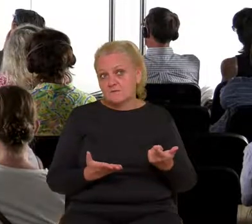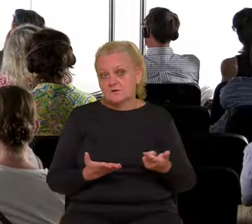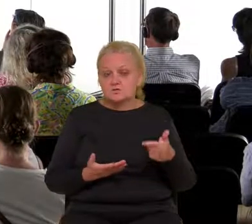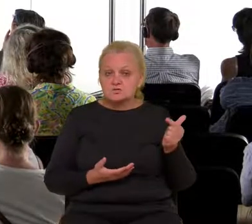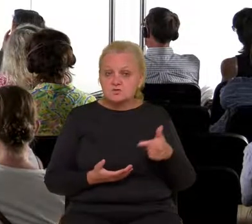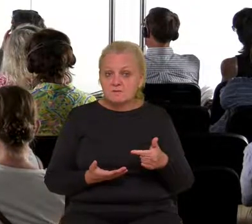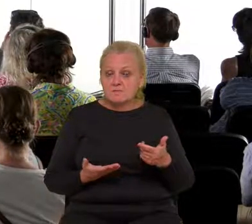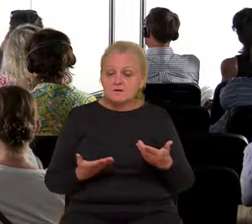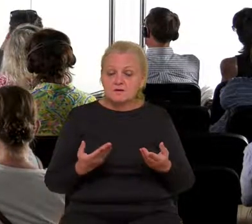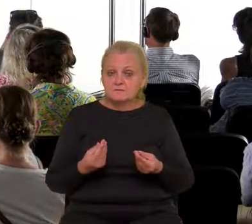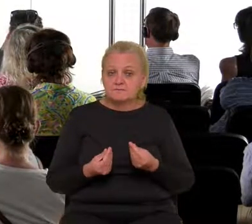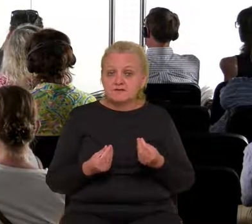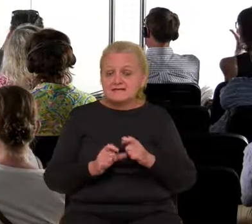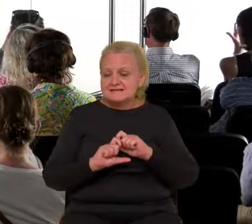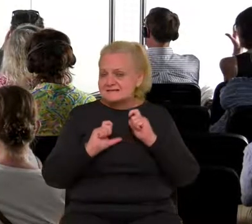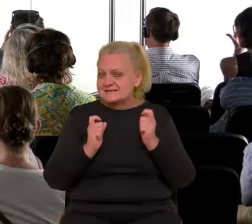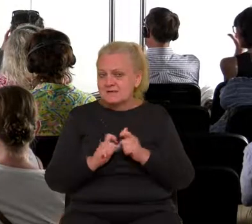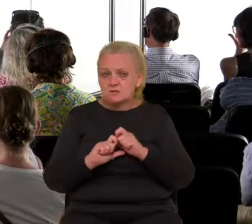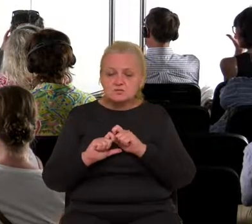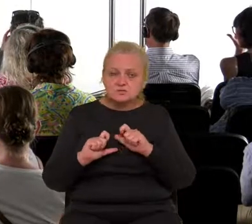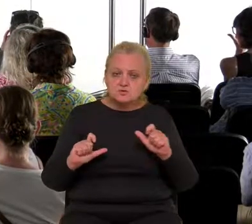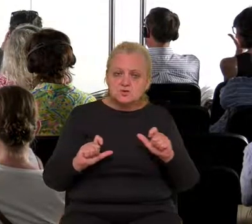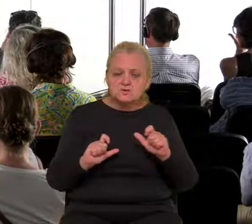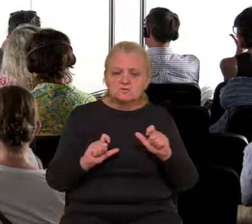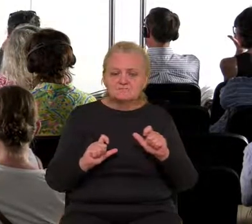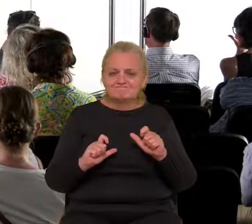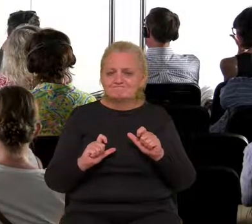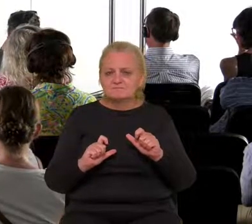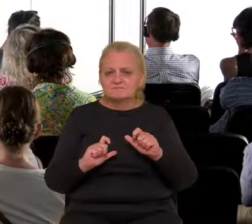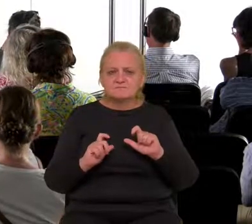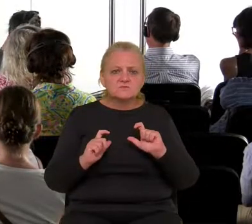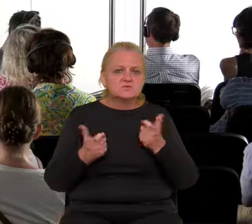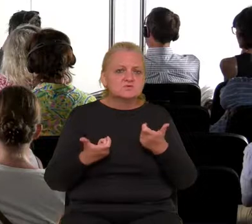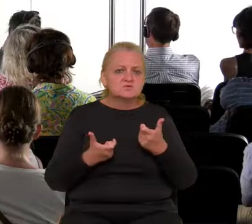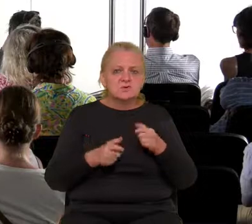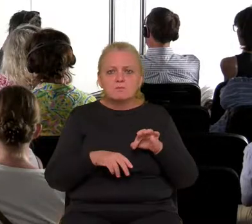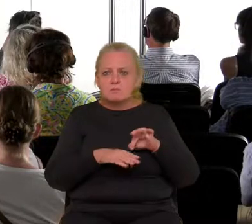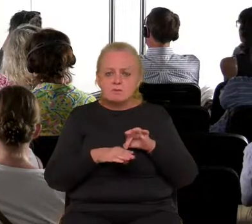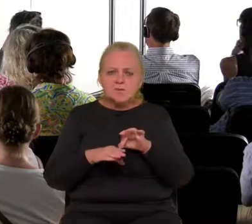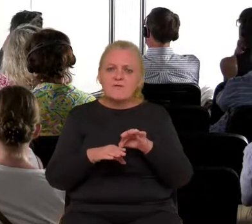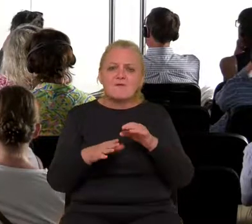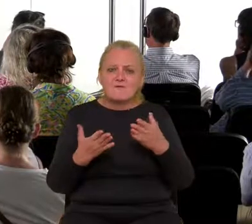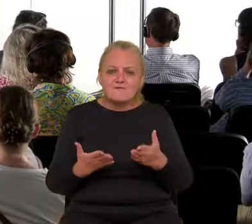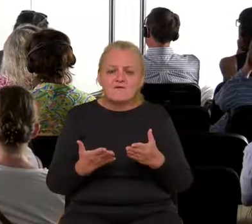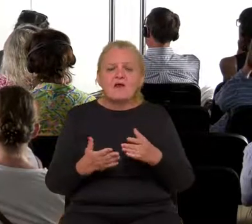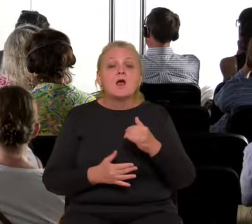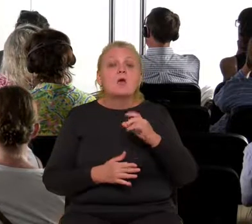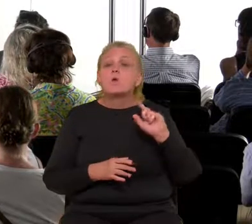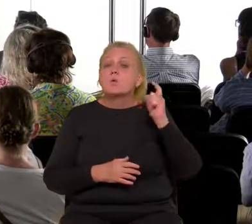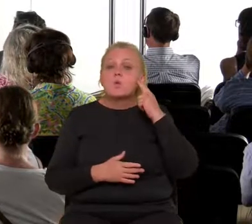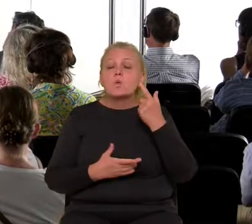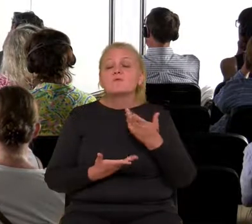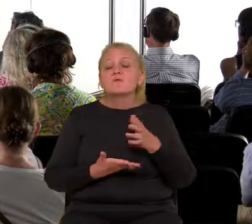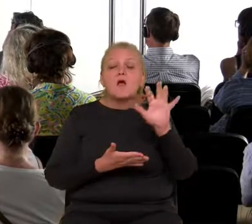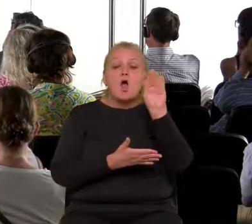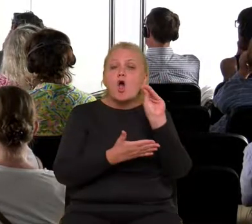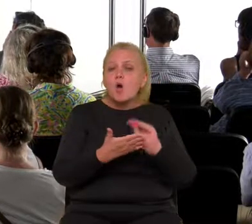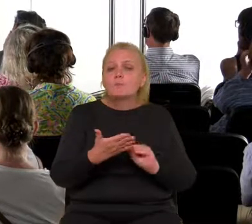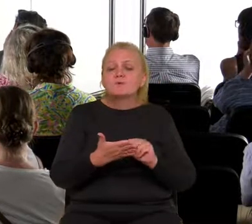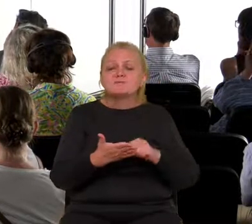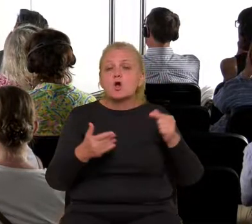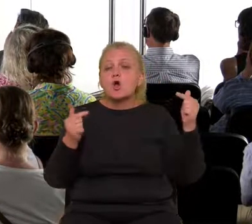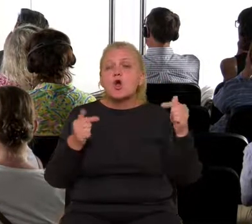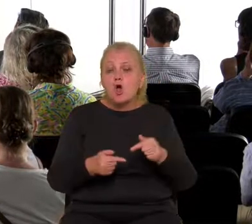mieć ciągle jakiś kompas, jakąś busolę, zwłaszcza jeżeli opisuje się konflikt,